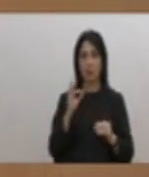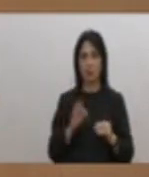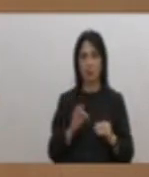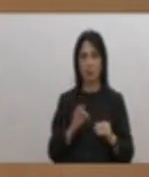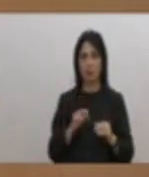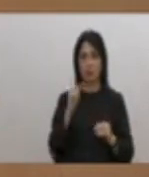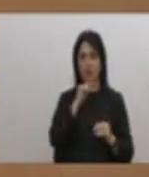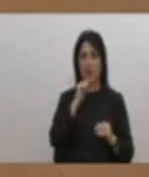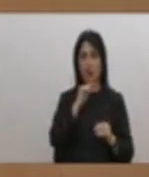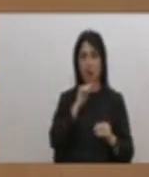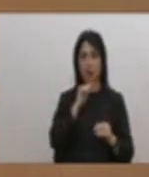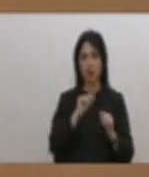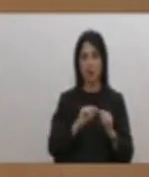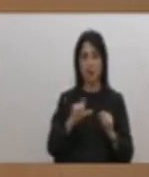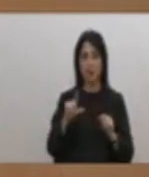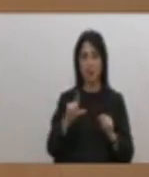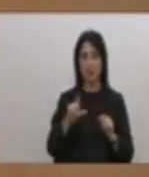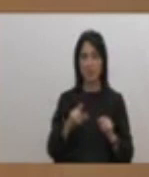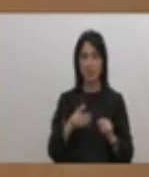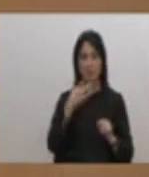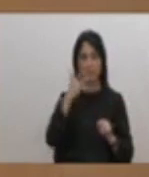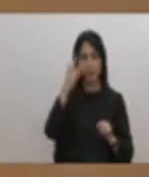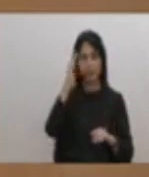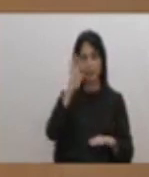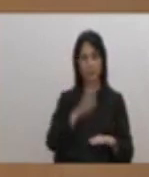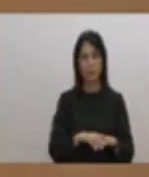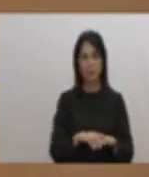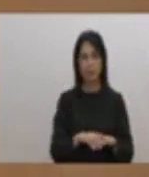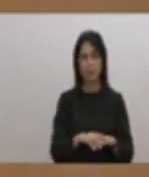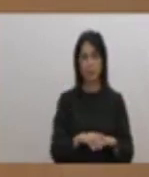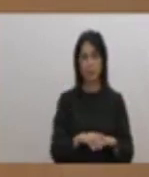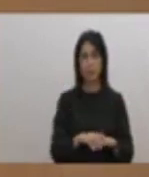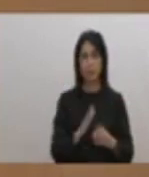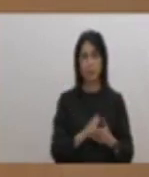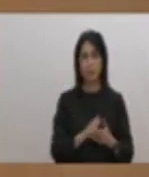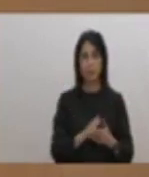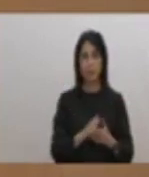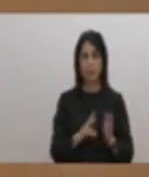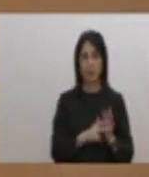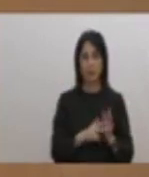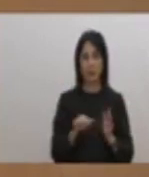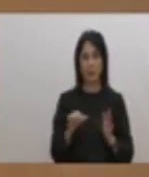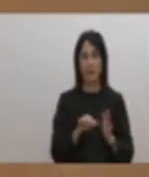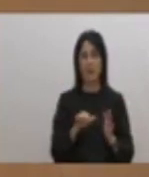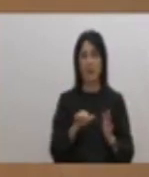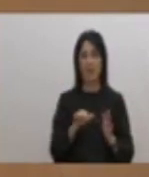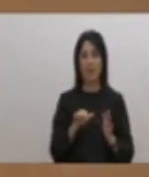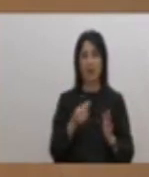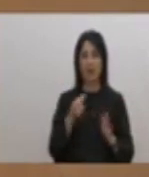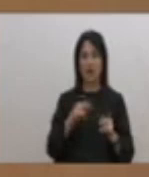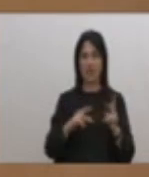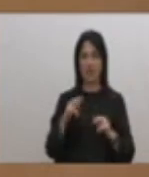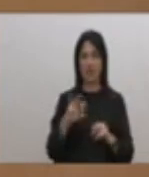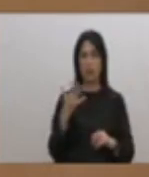10.4%-იანი ეკონომიკური ზრდა. ამერიკის შეერთებულ შტატებს აქვს 8.5%-იანი ინფლაცია